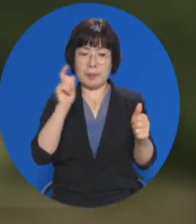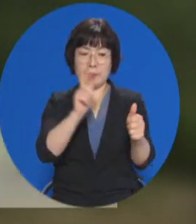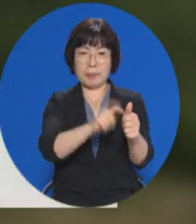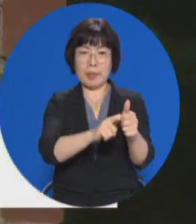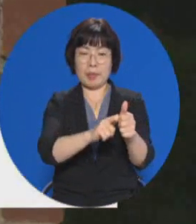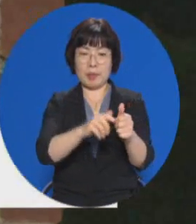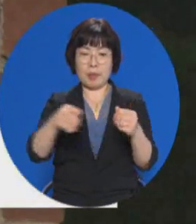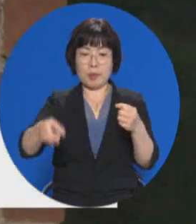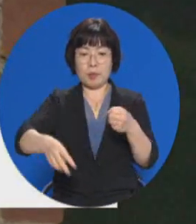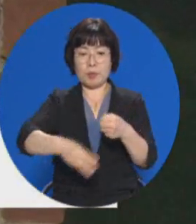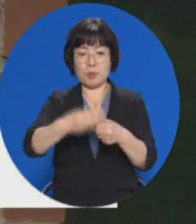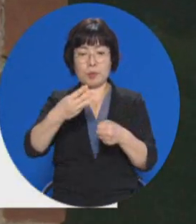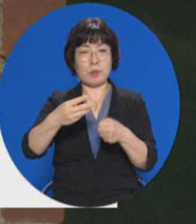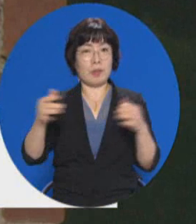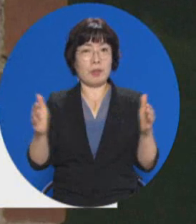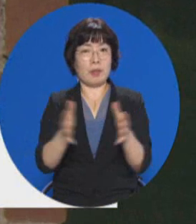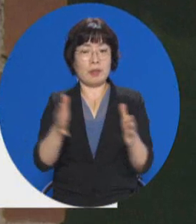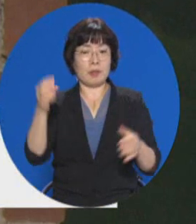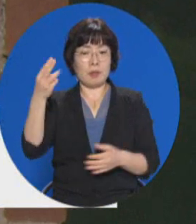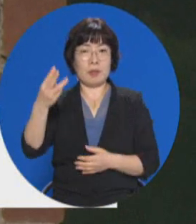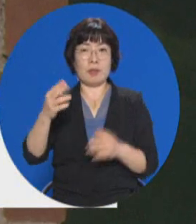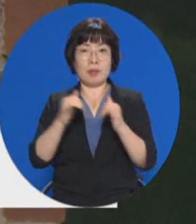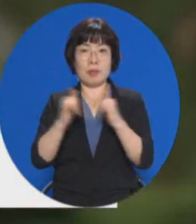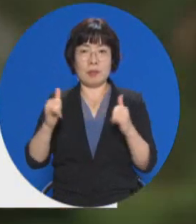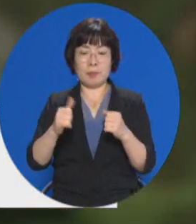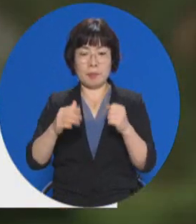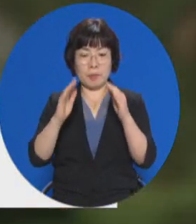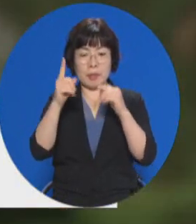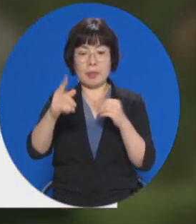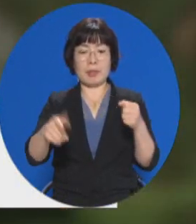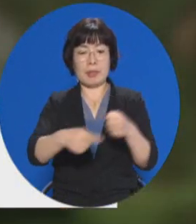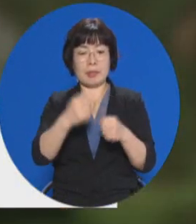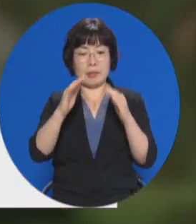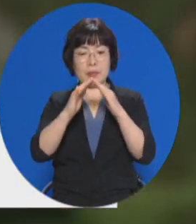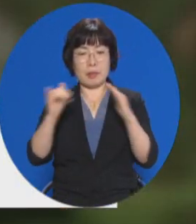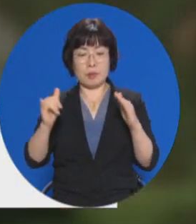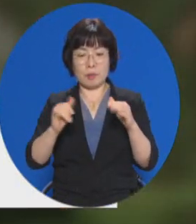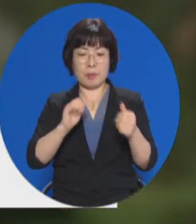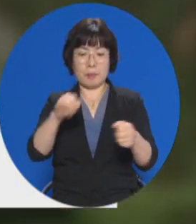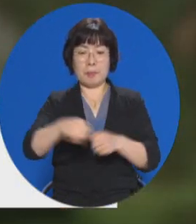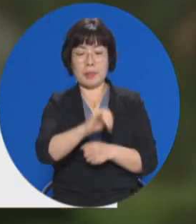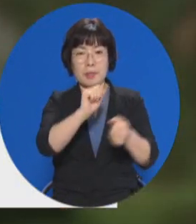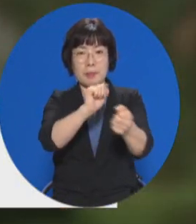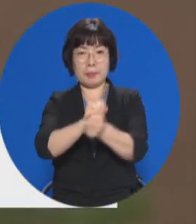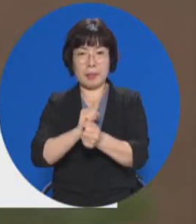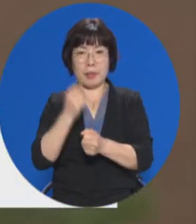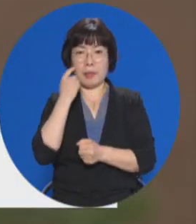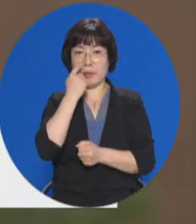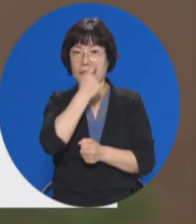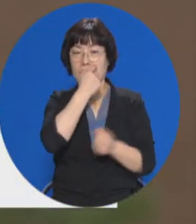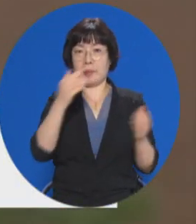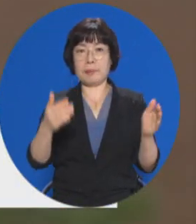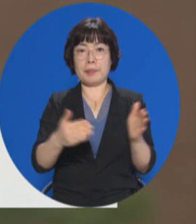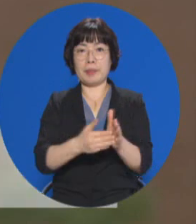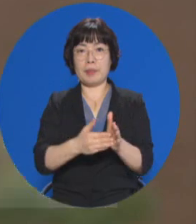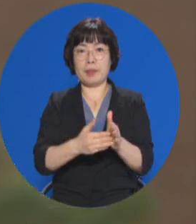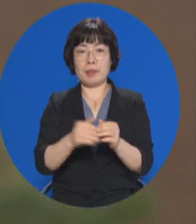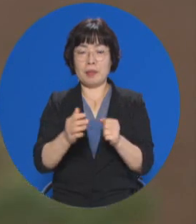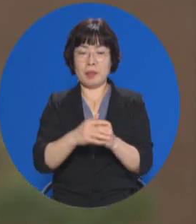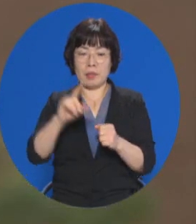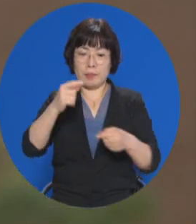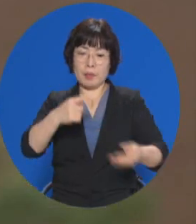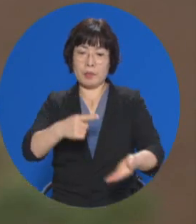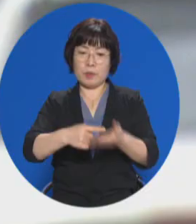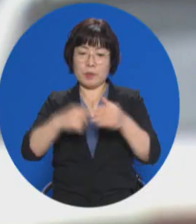받은 초등학생은 모두 3명. 이 가운데 한 학생의 가족들도 바이러스에 감염된 것으로 확인됐습니다. 이달 초